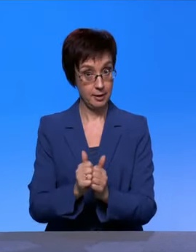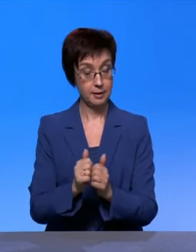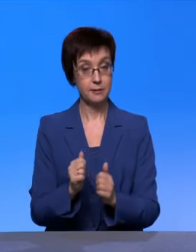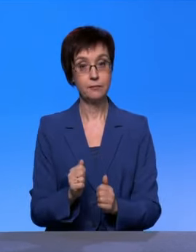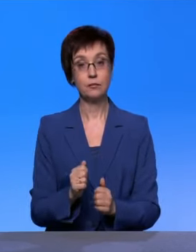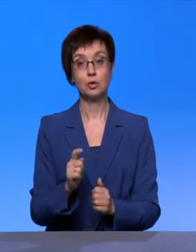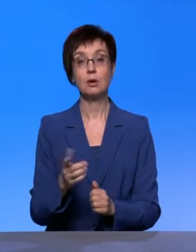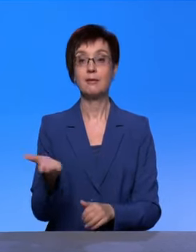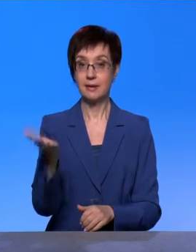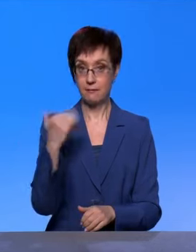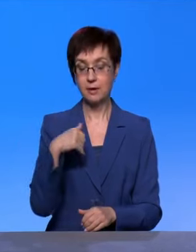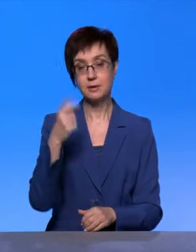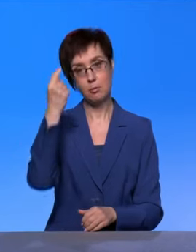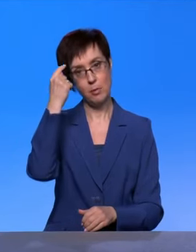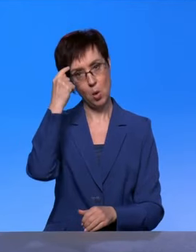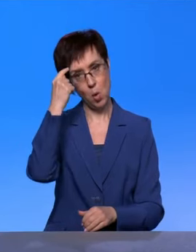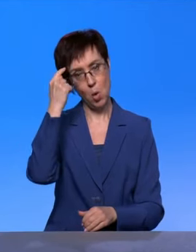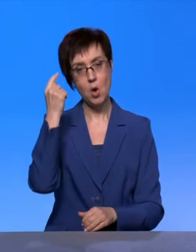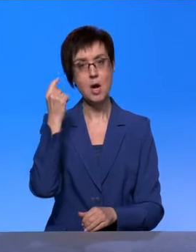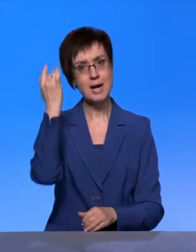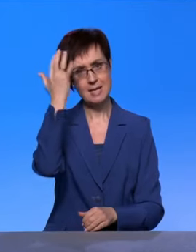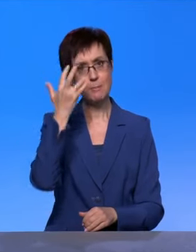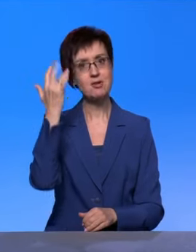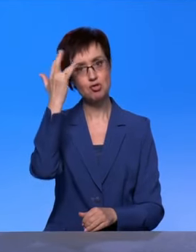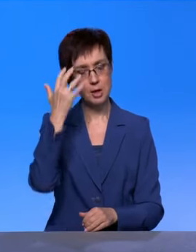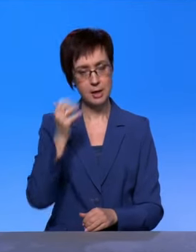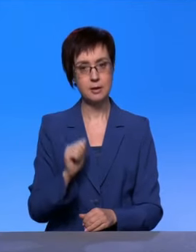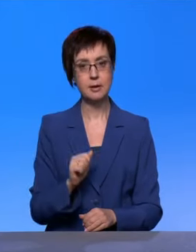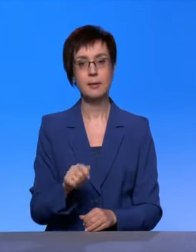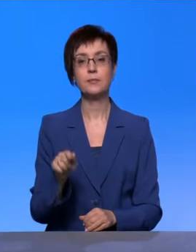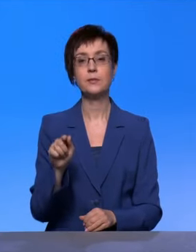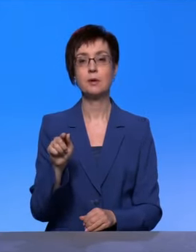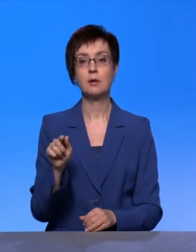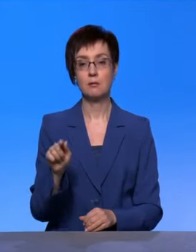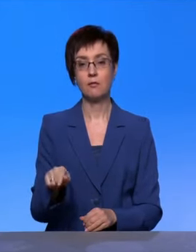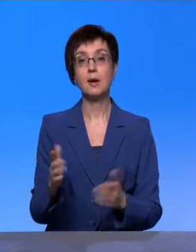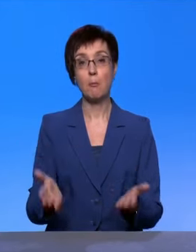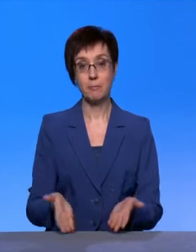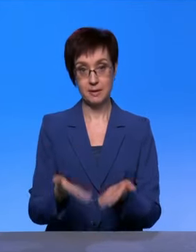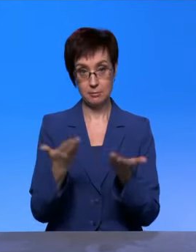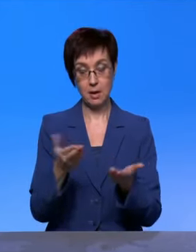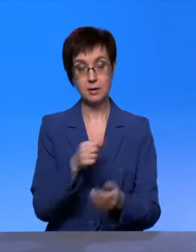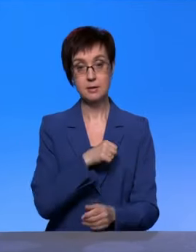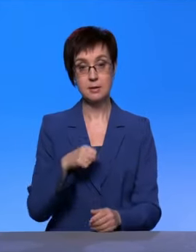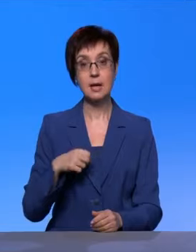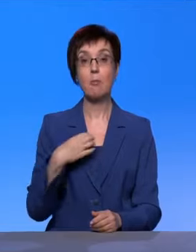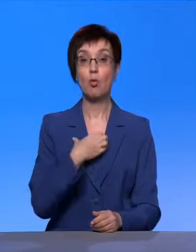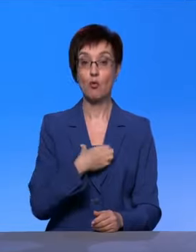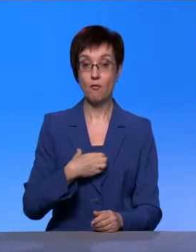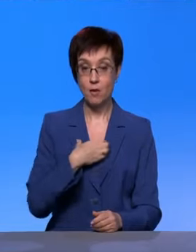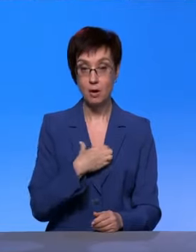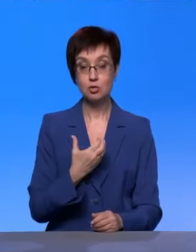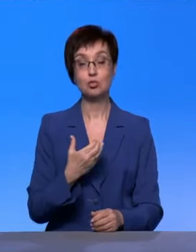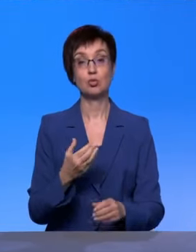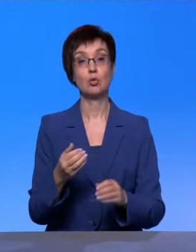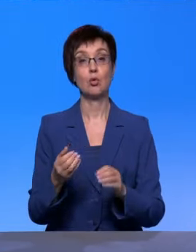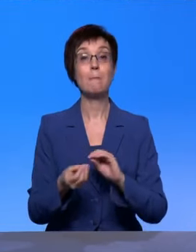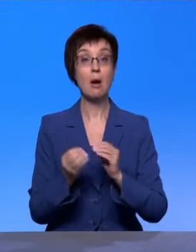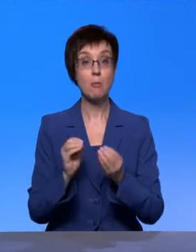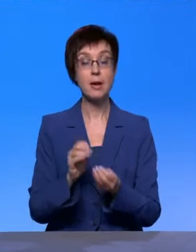давайте про размышления, потому что вы понимаете очень главную проблему, ну, очень практически самую важную, наверное, проблему любого образования. То, для чего наши дети учатся, да, в школе. Да,